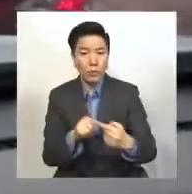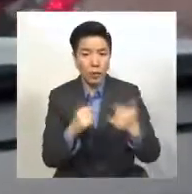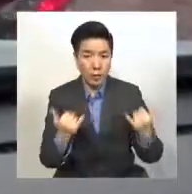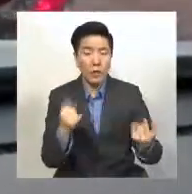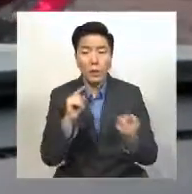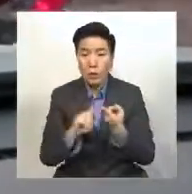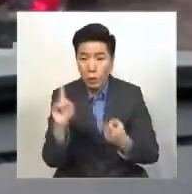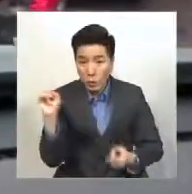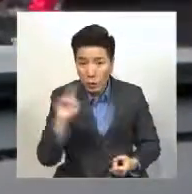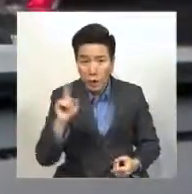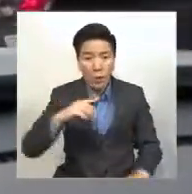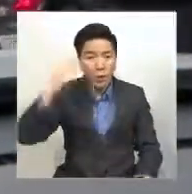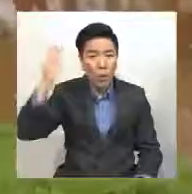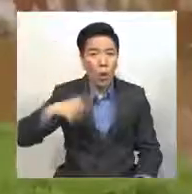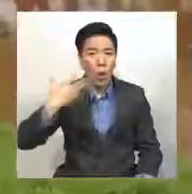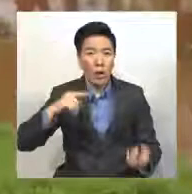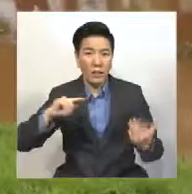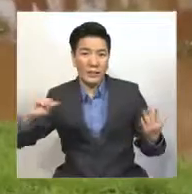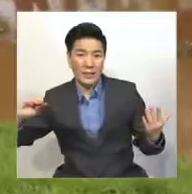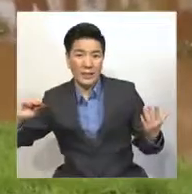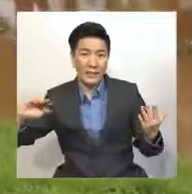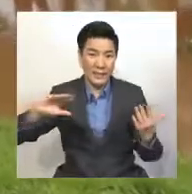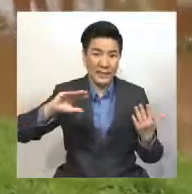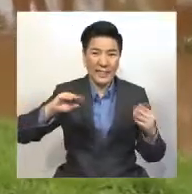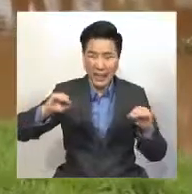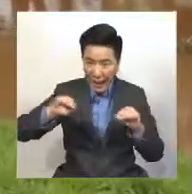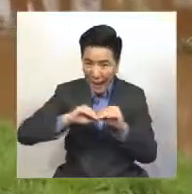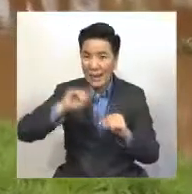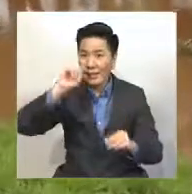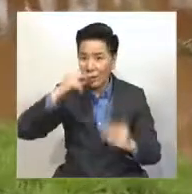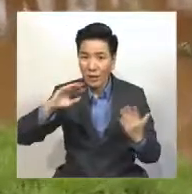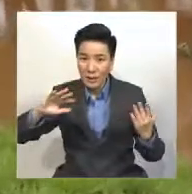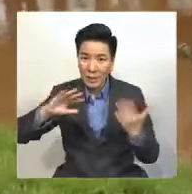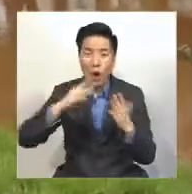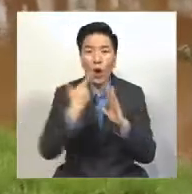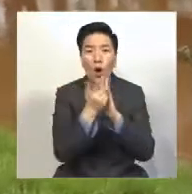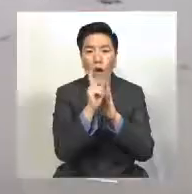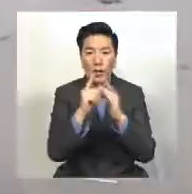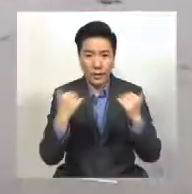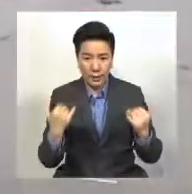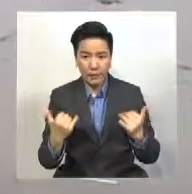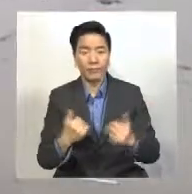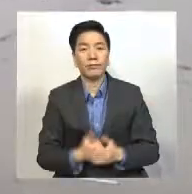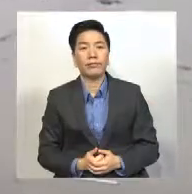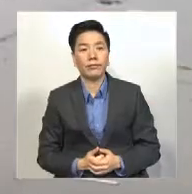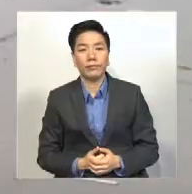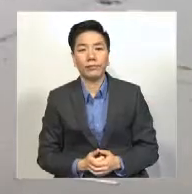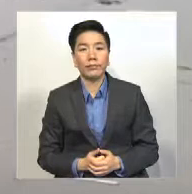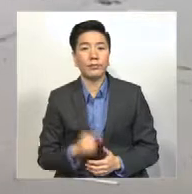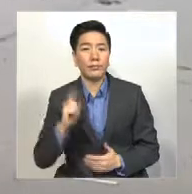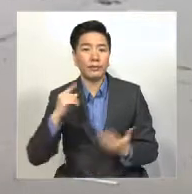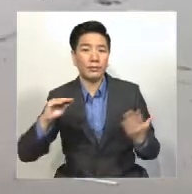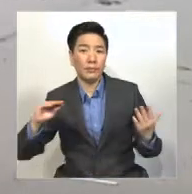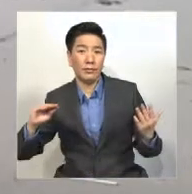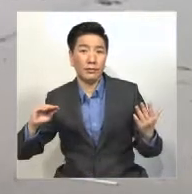เนื่องจากขณะนี้พายุโซนร้อนคาจิกิได้พัดเข้ามาในพื้นที่จังหวัดขอนแก่นแล้วค่ะสำหรับพายุลูกใหม่ที่จะเ